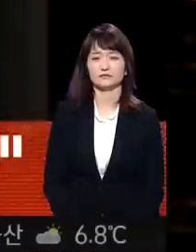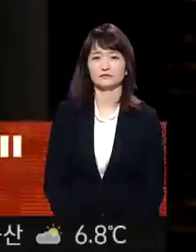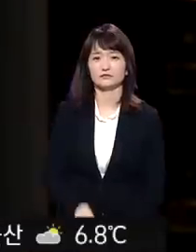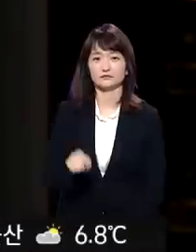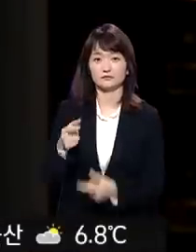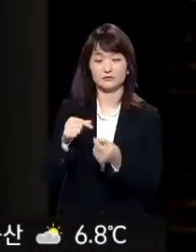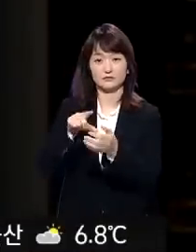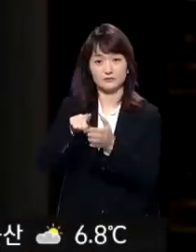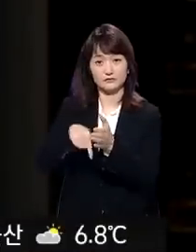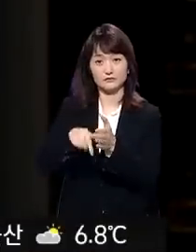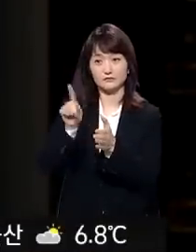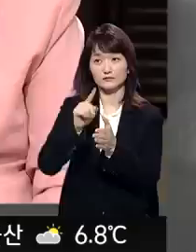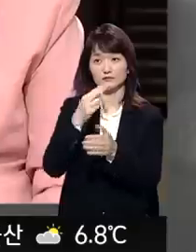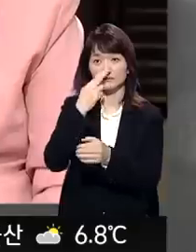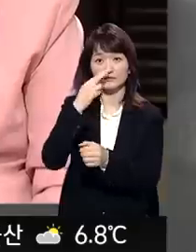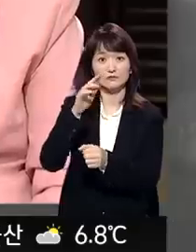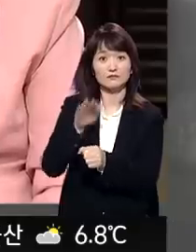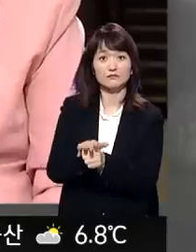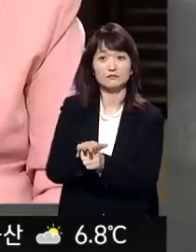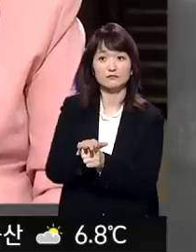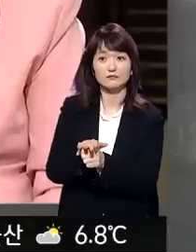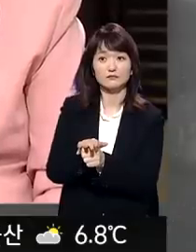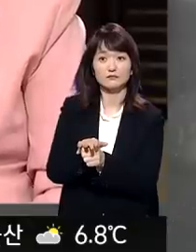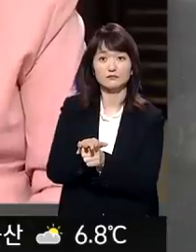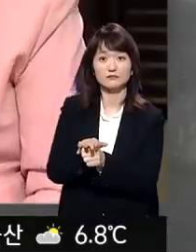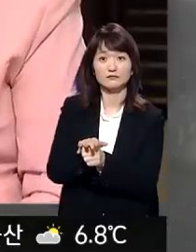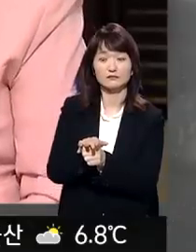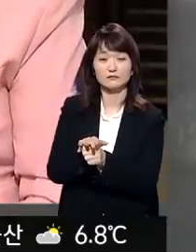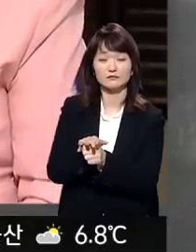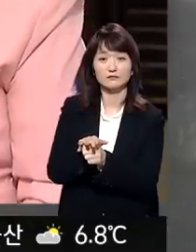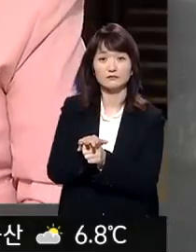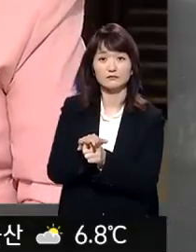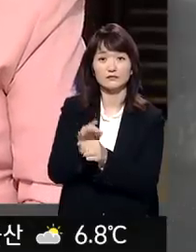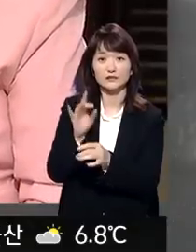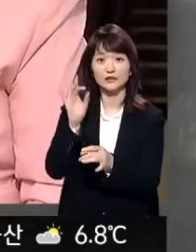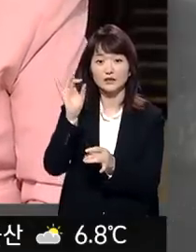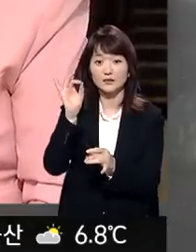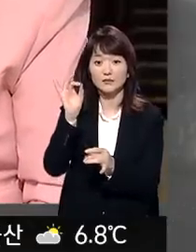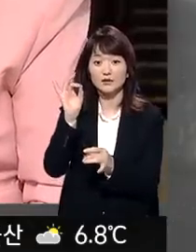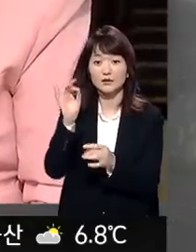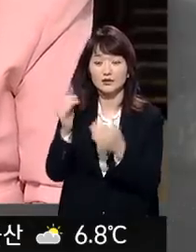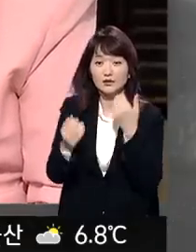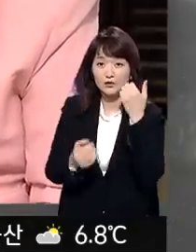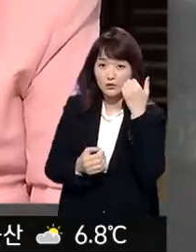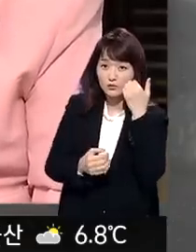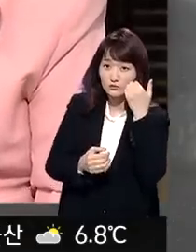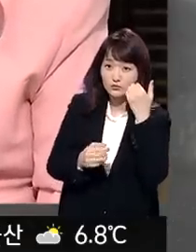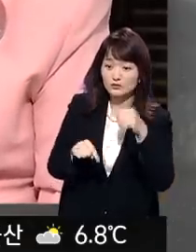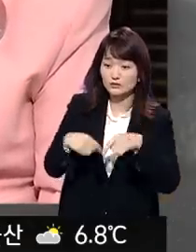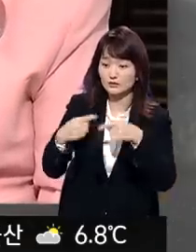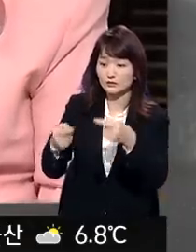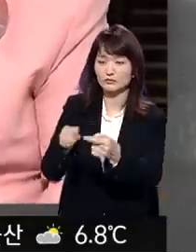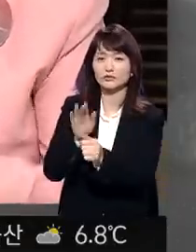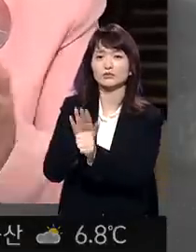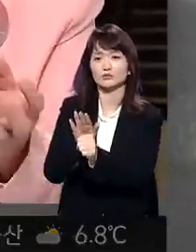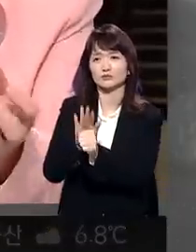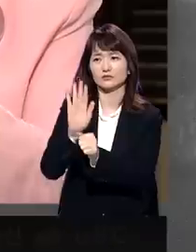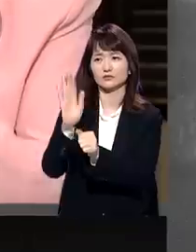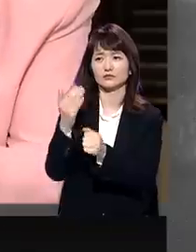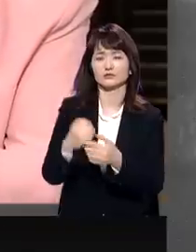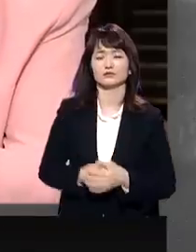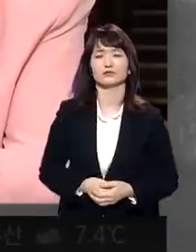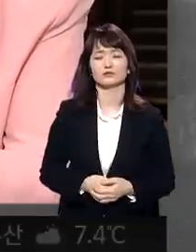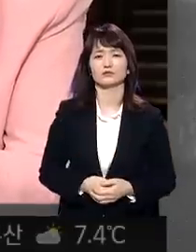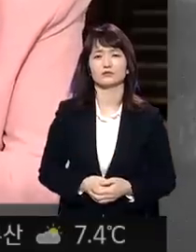벌어지면 다들 어이가 없어서 약간 좀 얼음이 되잖아요. 그렇죠. 근데 하지만 누구든 좀 나서서 이걸 좀 해줘야 됐을 텐데. 영무원도